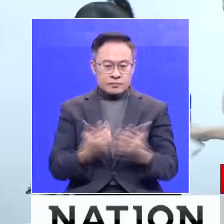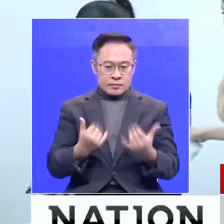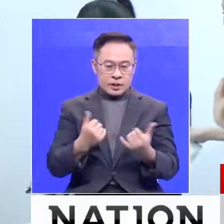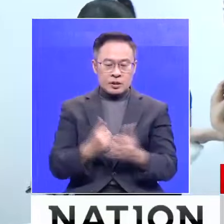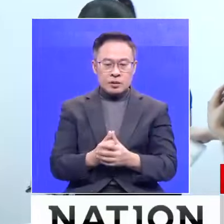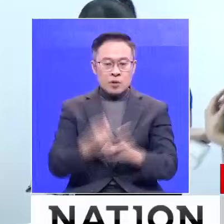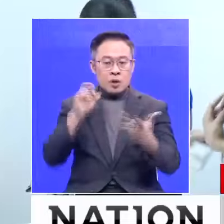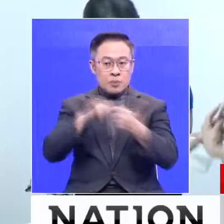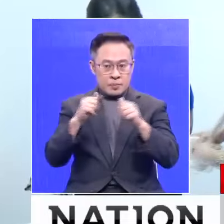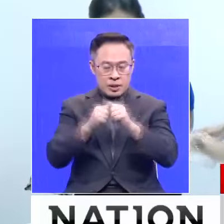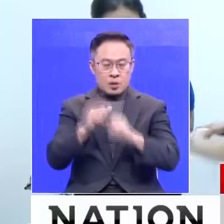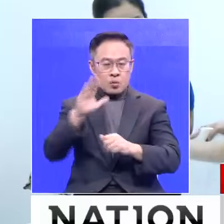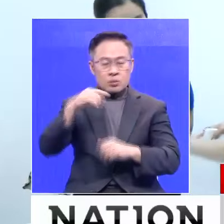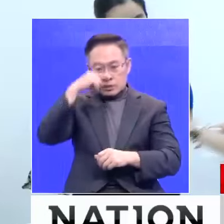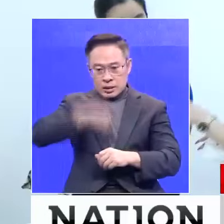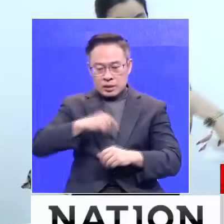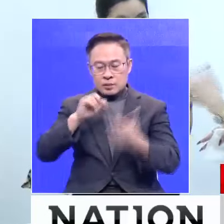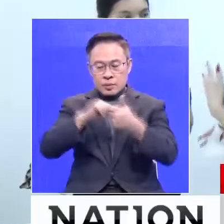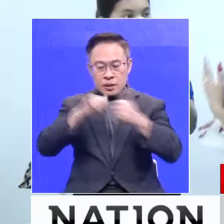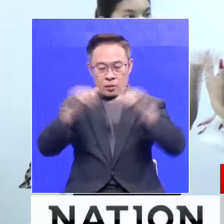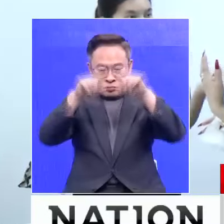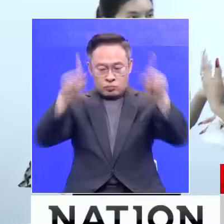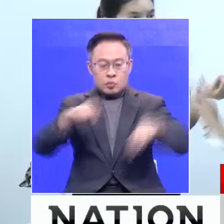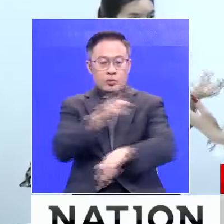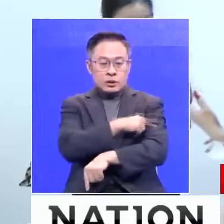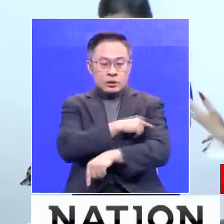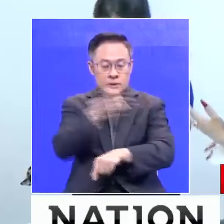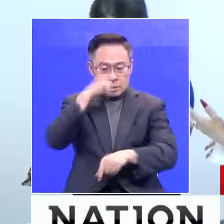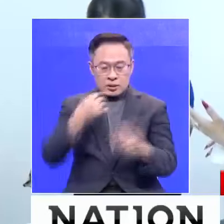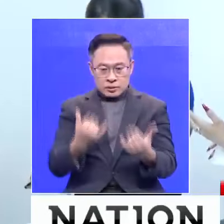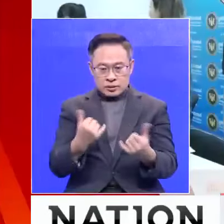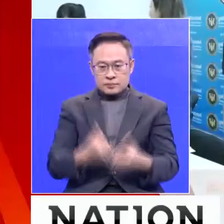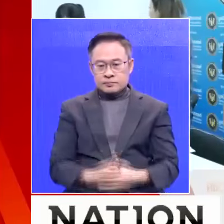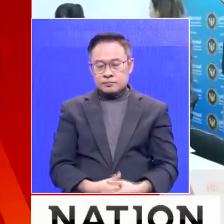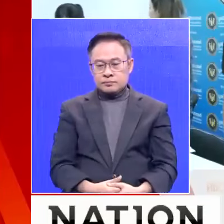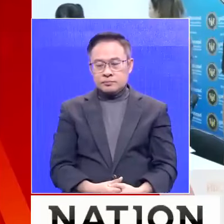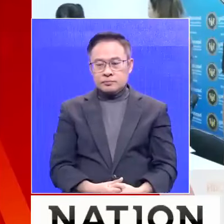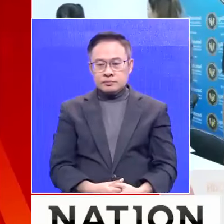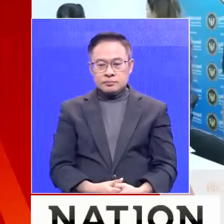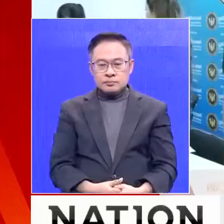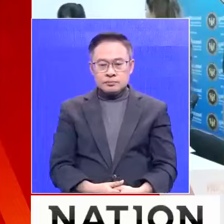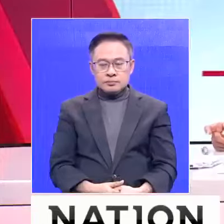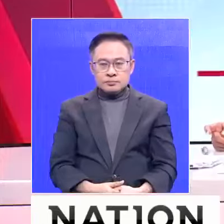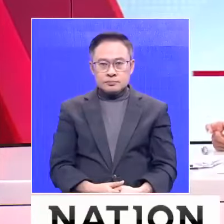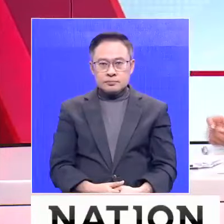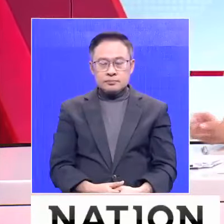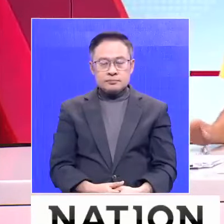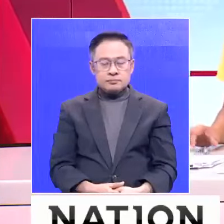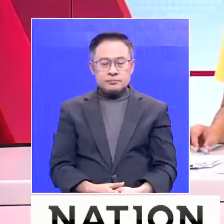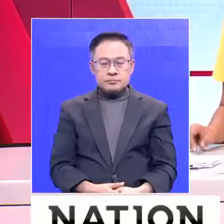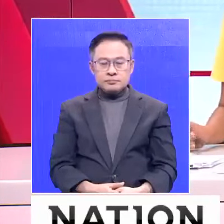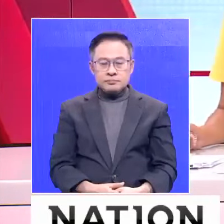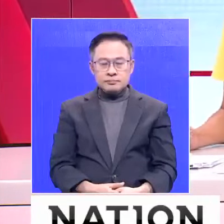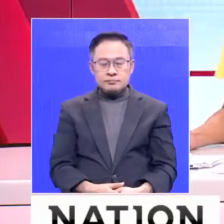นปัญหาระดับชาติที่ต้องตรวจสอบครับและนี่คือความคืบหน้าล่าสุดครับ ครับขอบคุณครับคุณอิทธิพัฒน์ครับ